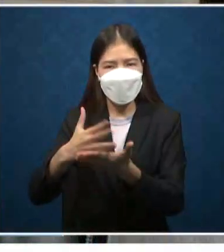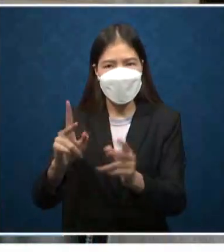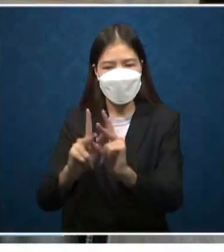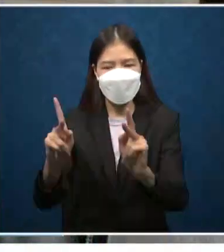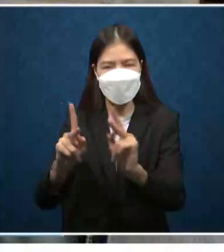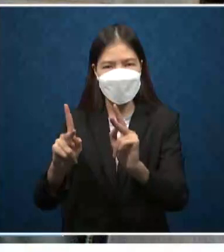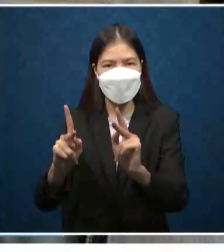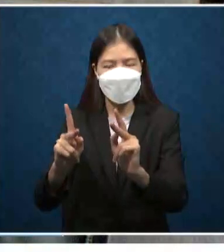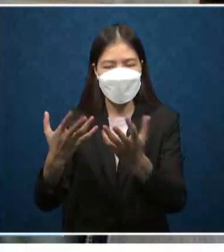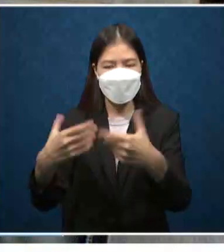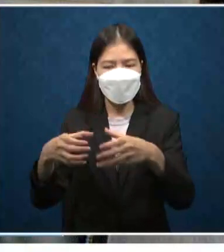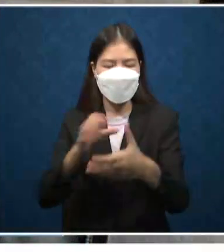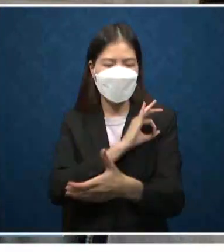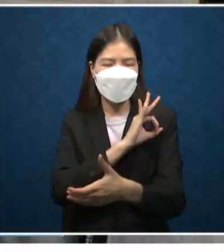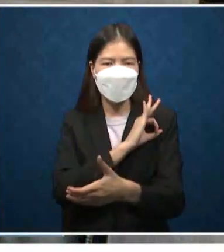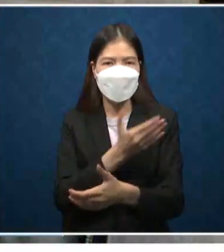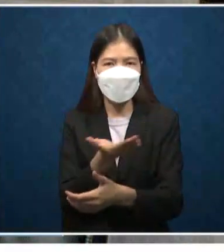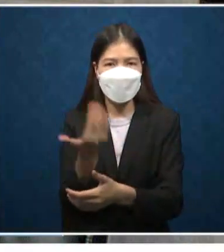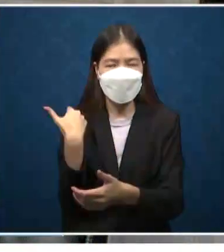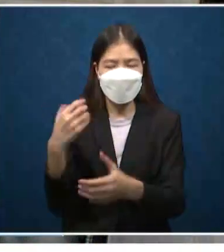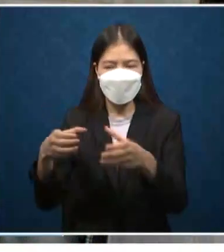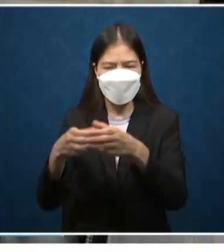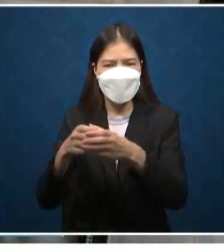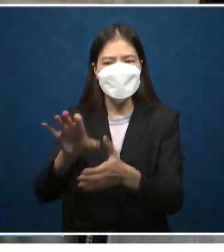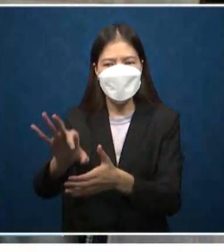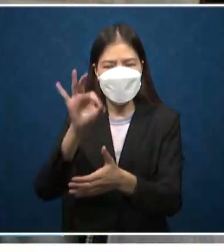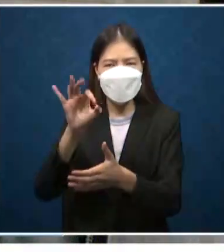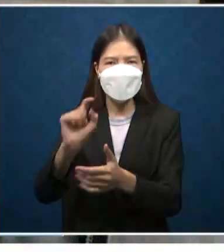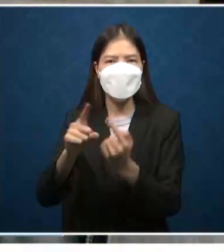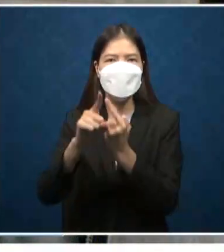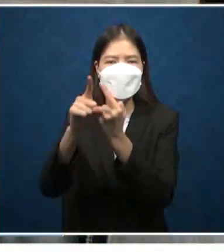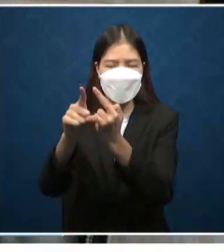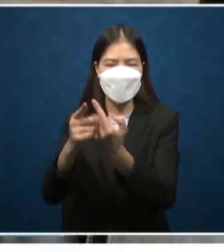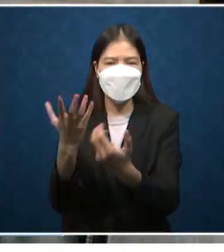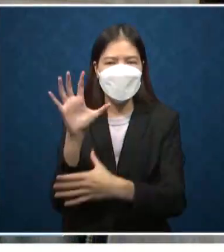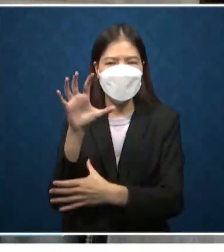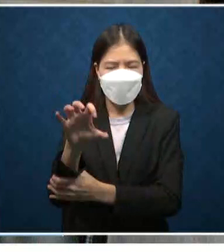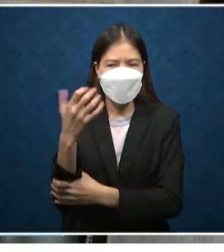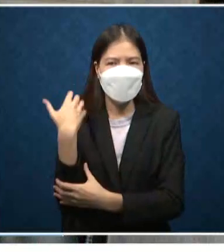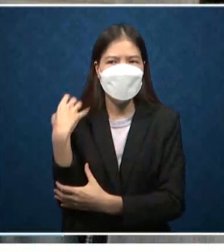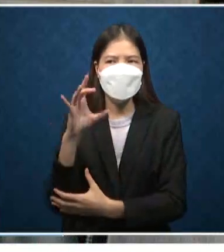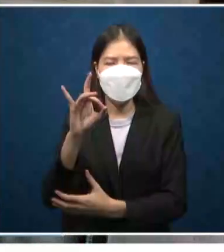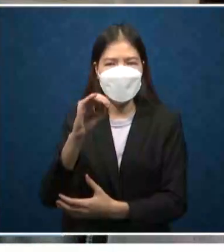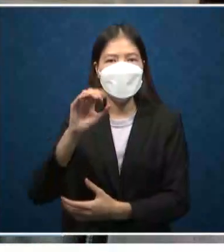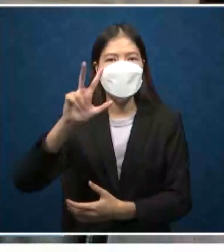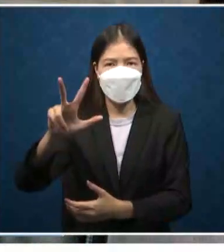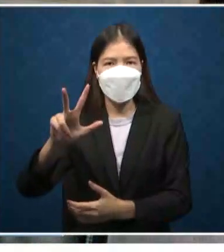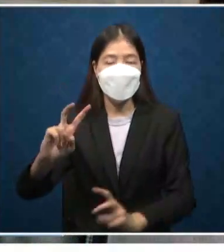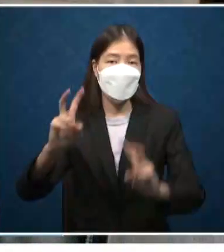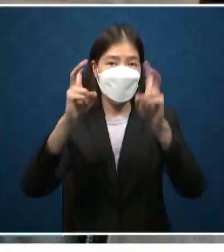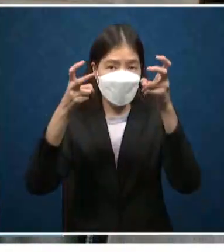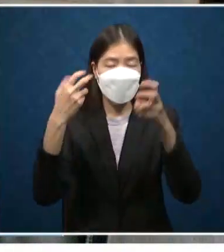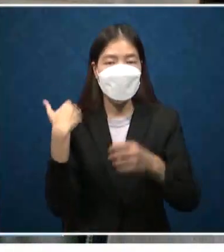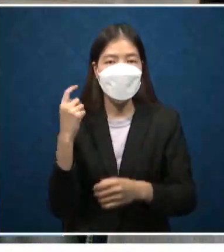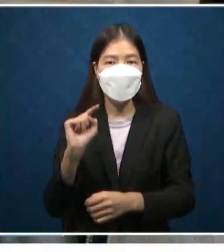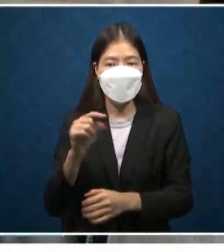ชิกที่ประชุมวุฒิสภาเลือกตามข้อบังคับข้อ83แทนตำแหน่